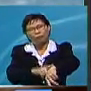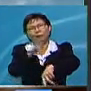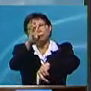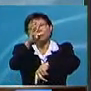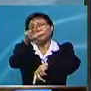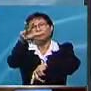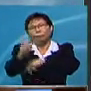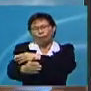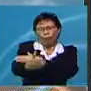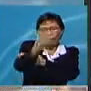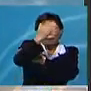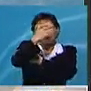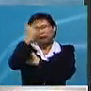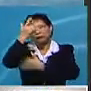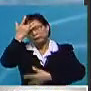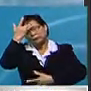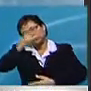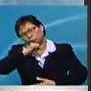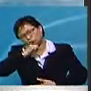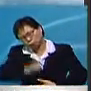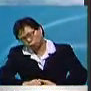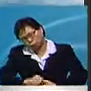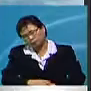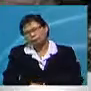630 pagi tadi kerana sakit